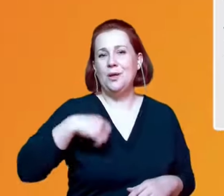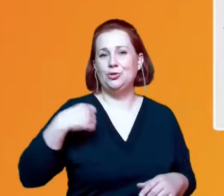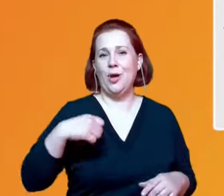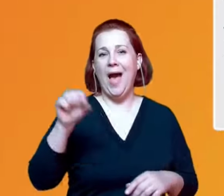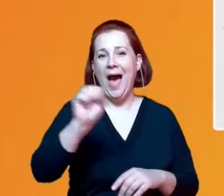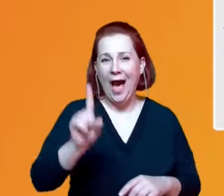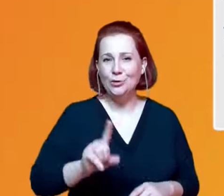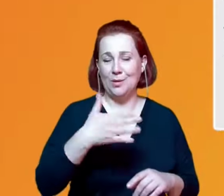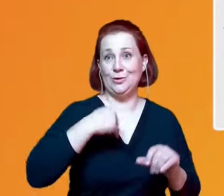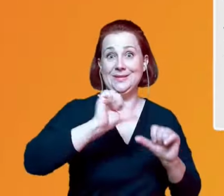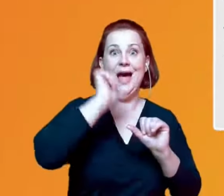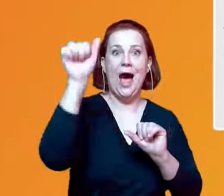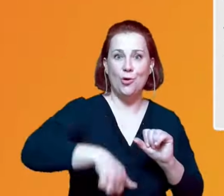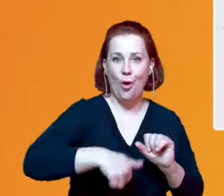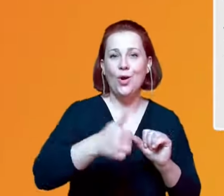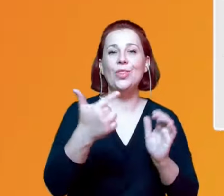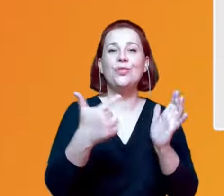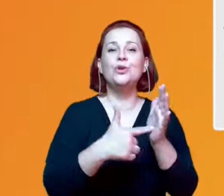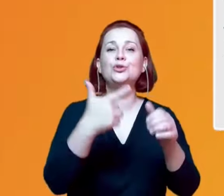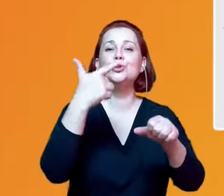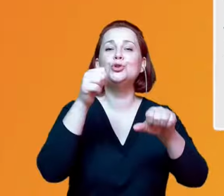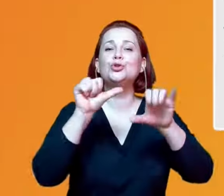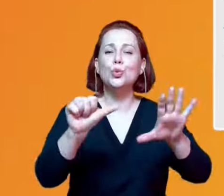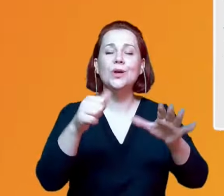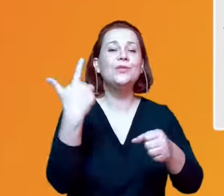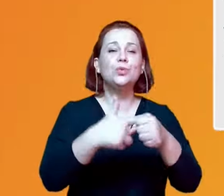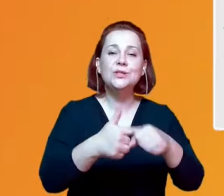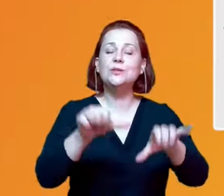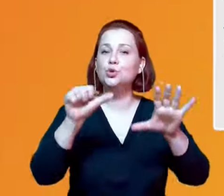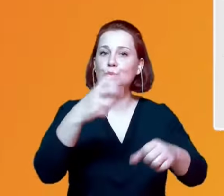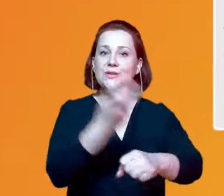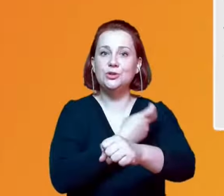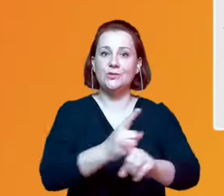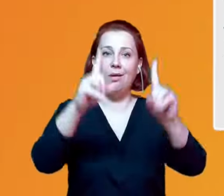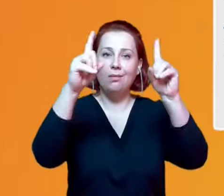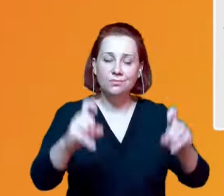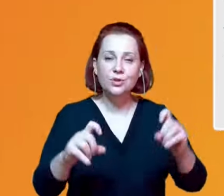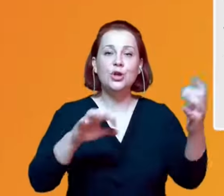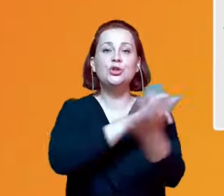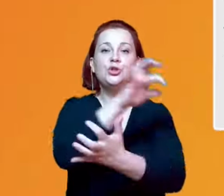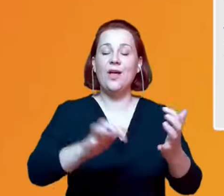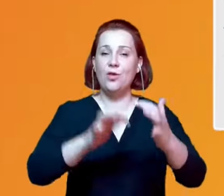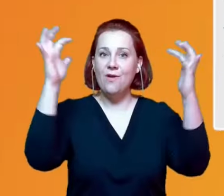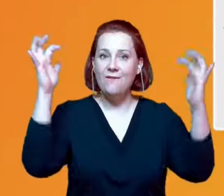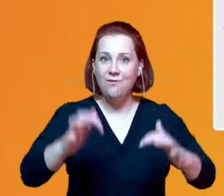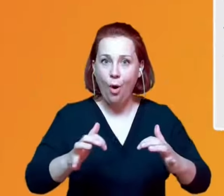za rok, 26 czerwca rozpoczynamy, więc już na ten czas